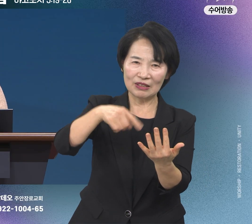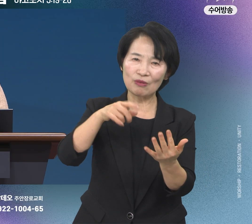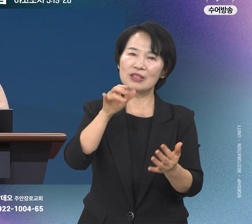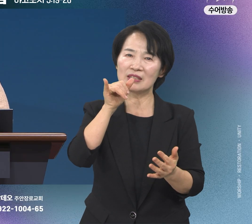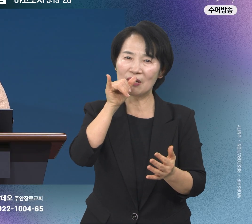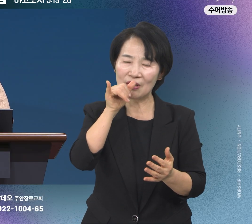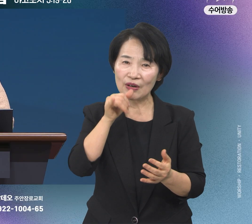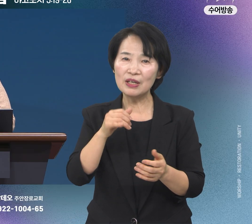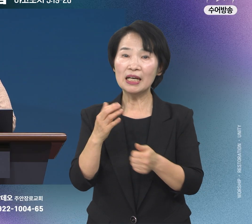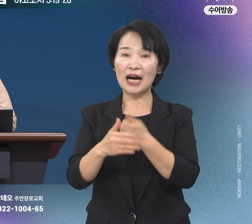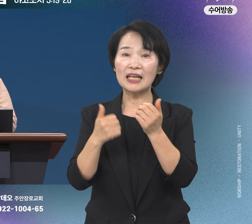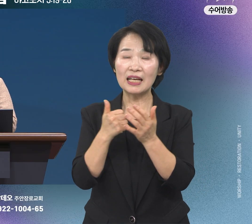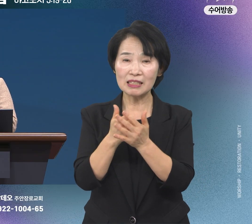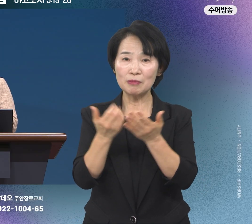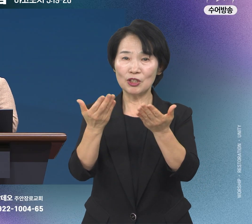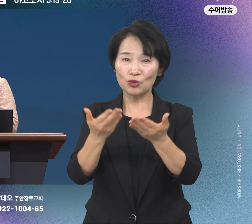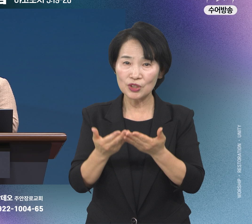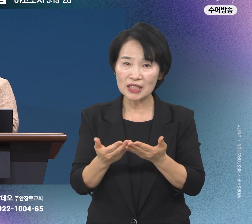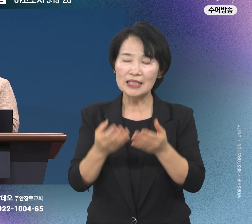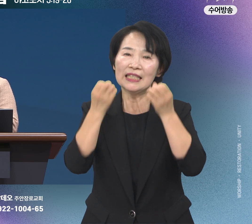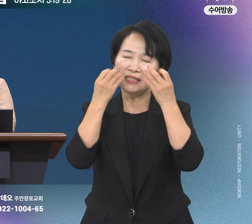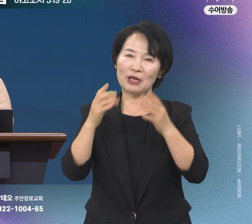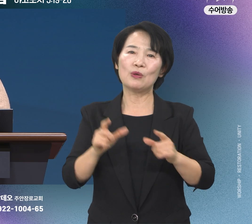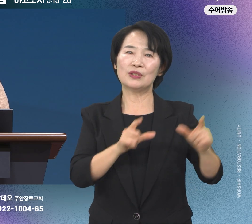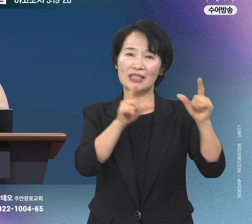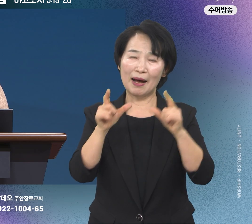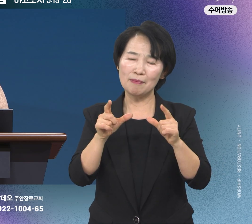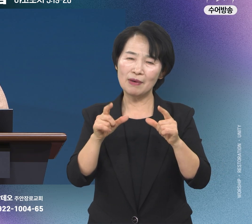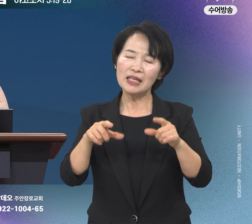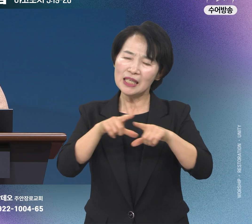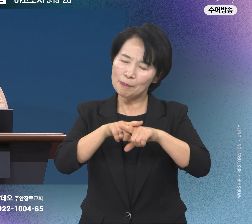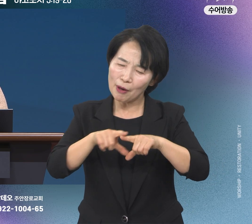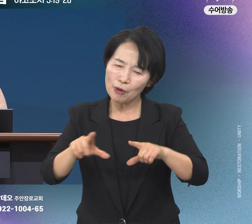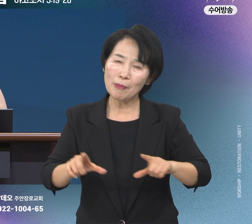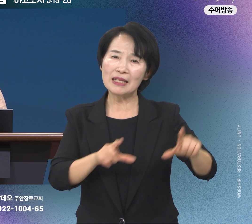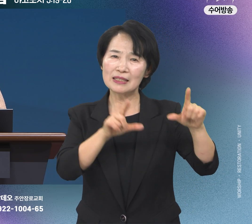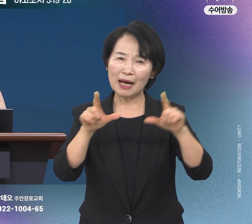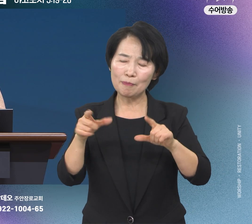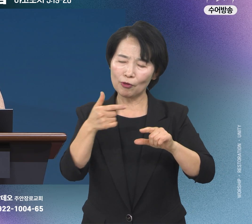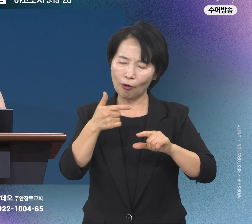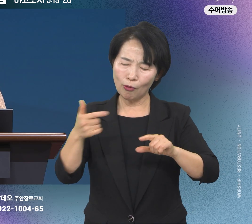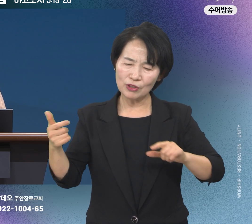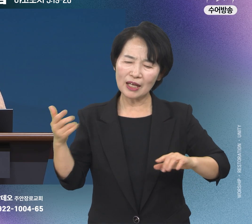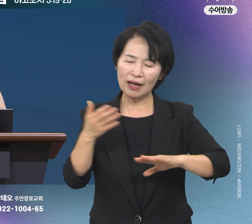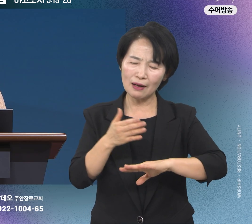다시 주신 이 삶, 평범한 삶을 늘 감사하면서 살고 있습니다.